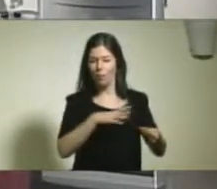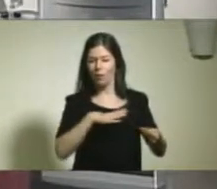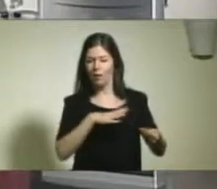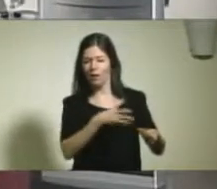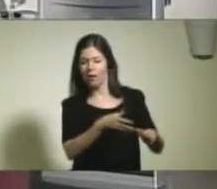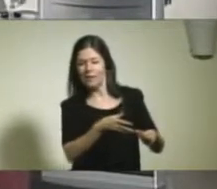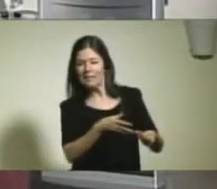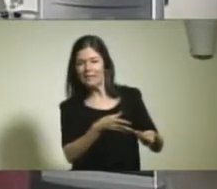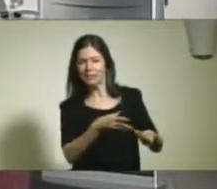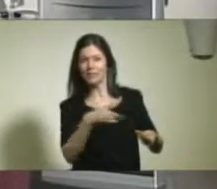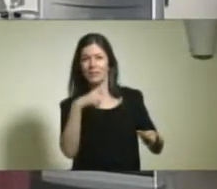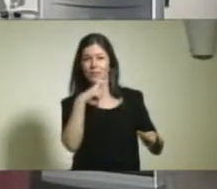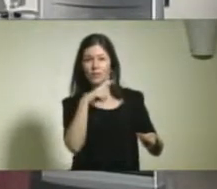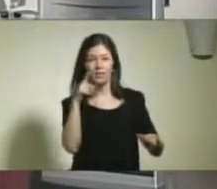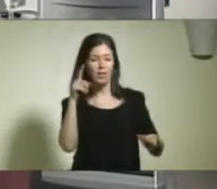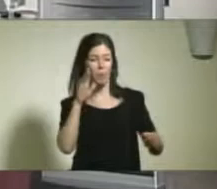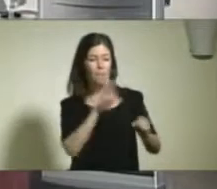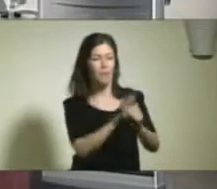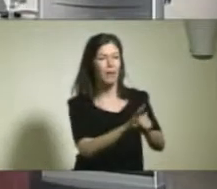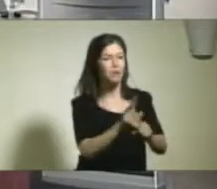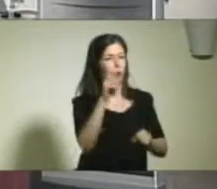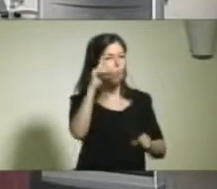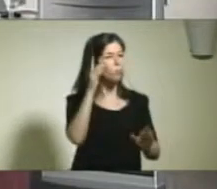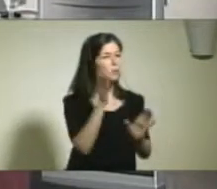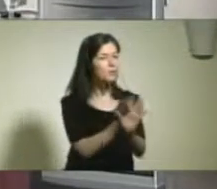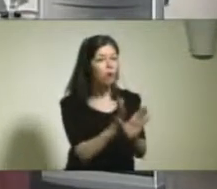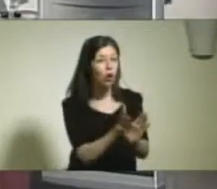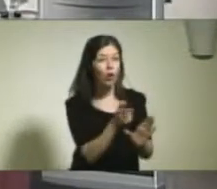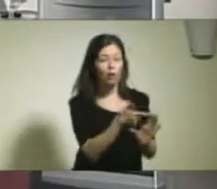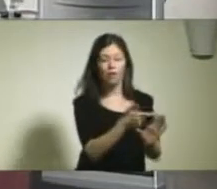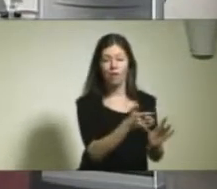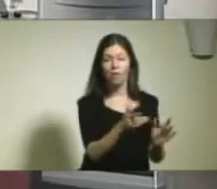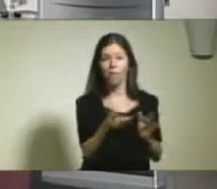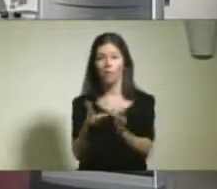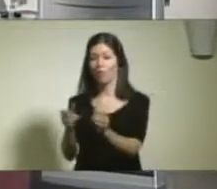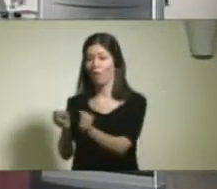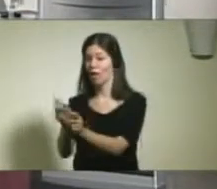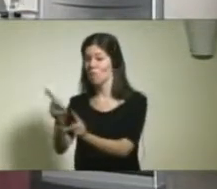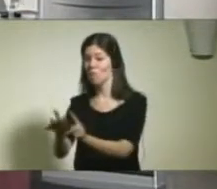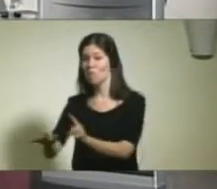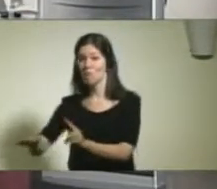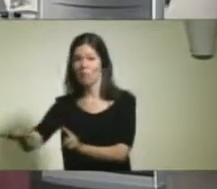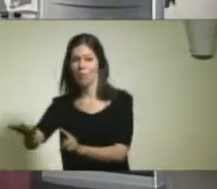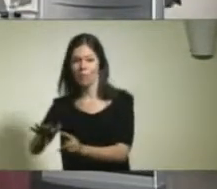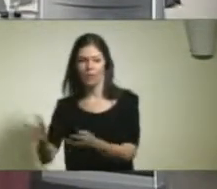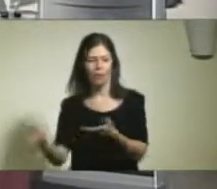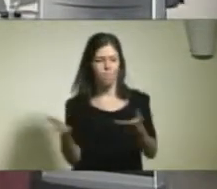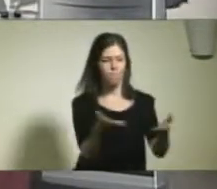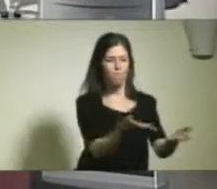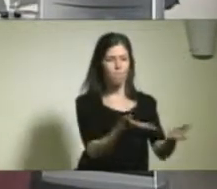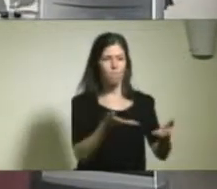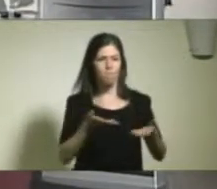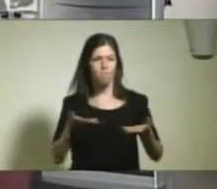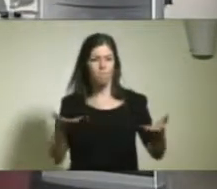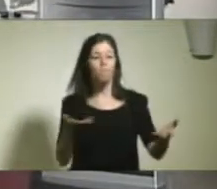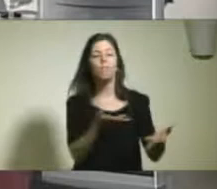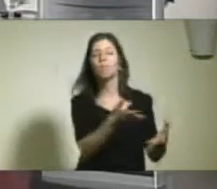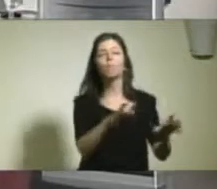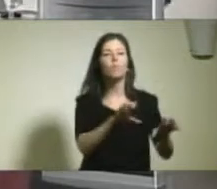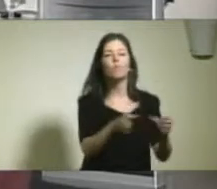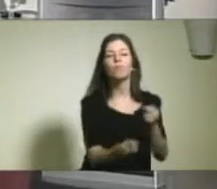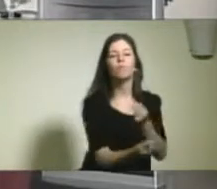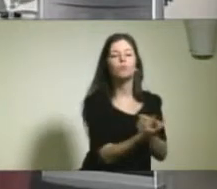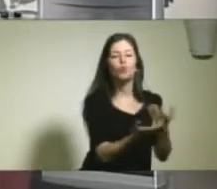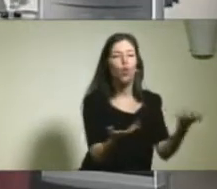Il y a une pression psychologique, il y a le contact avec le public. Comment vous avez traité cette